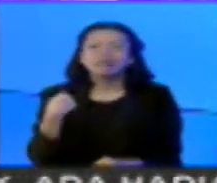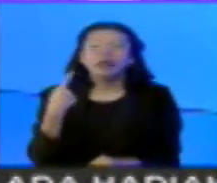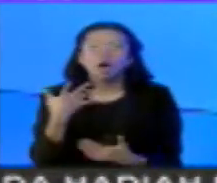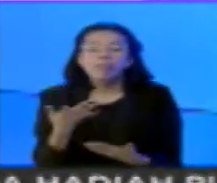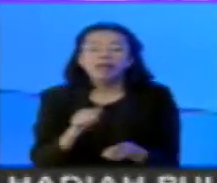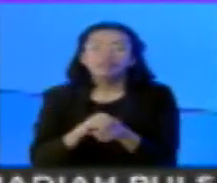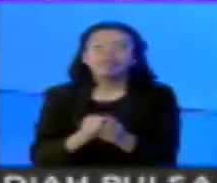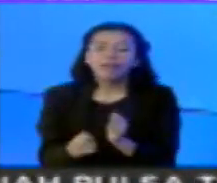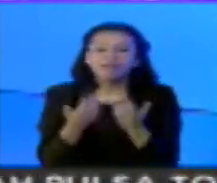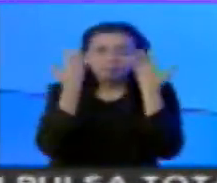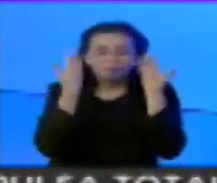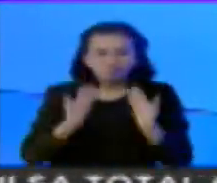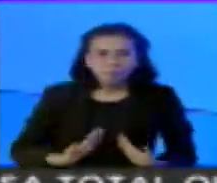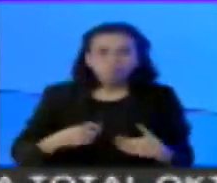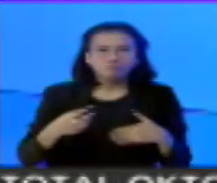proper. Ya.